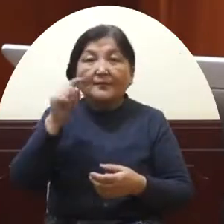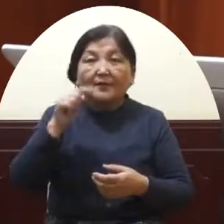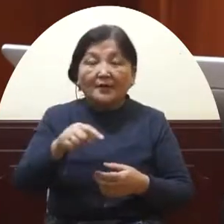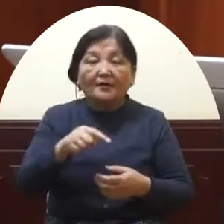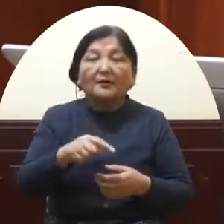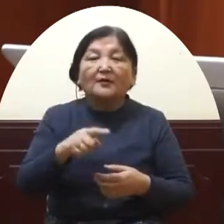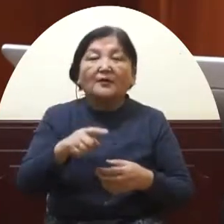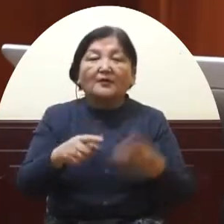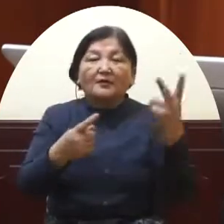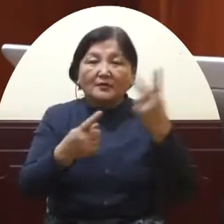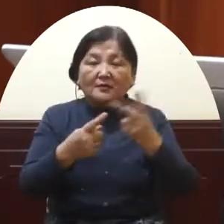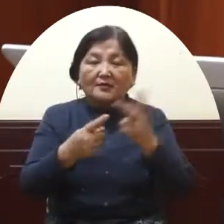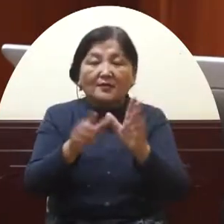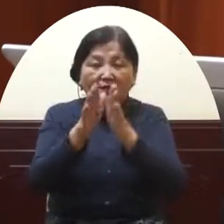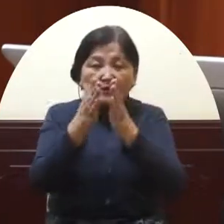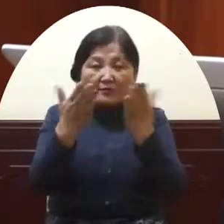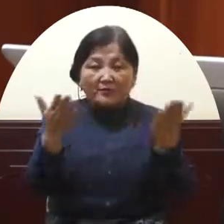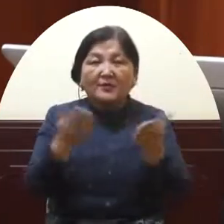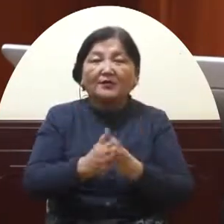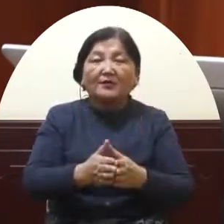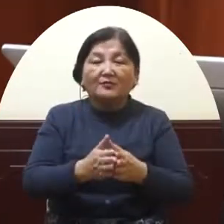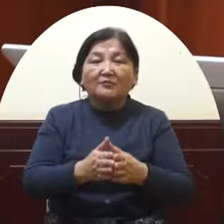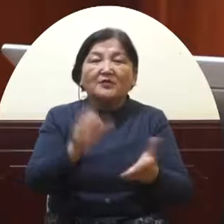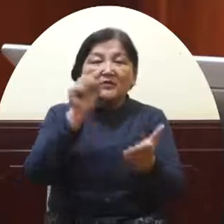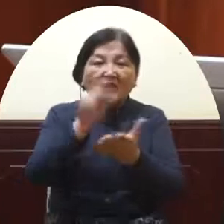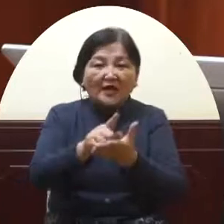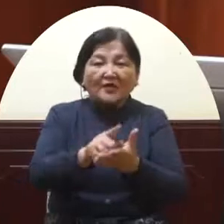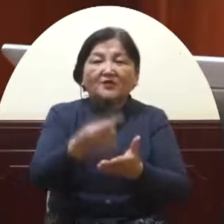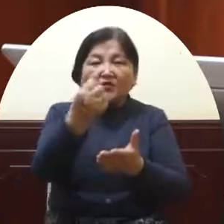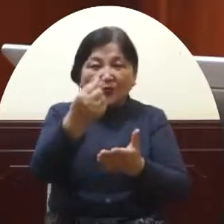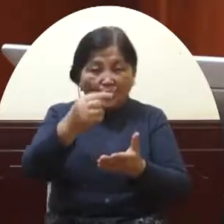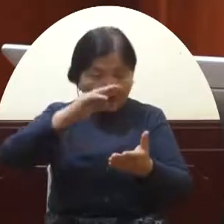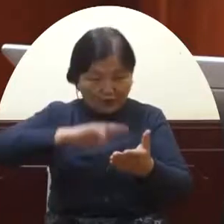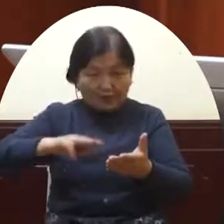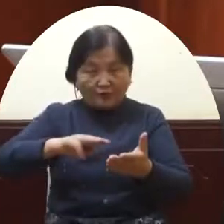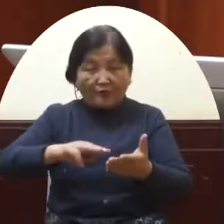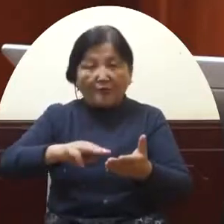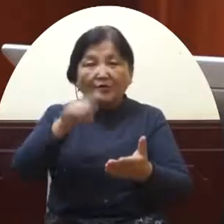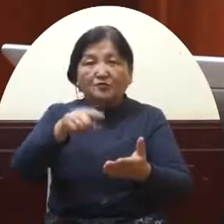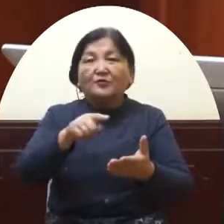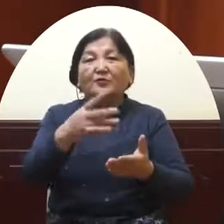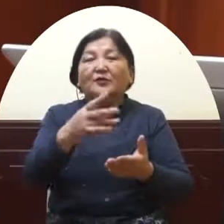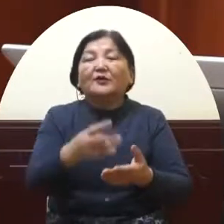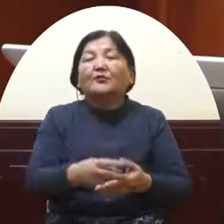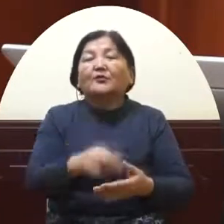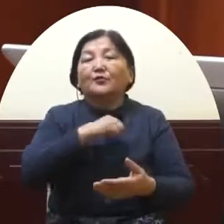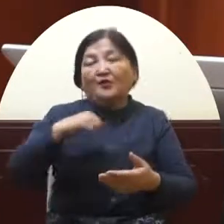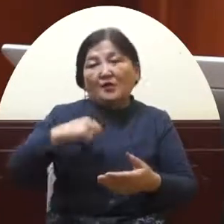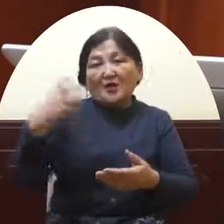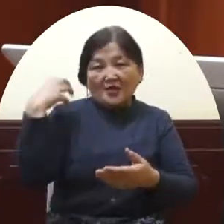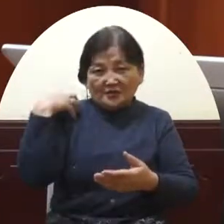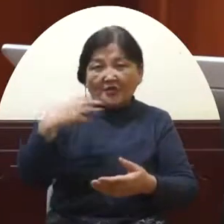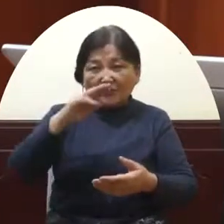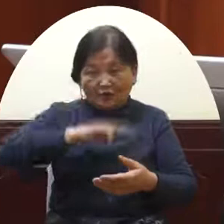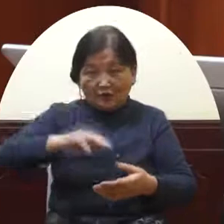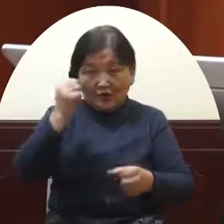хэвлэл мэдээллийн хэрэгслүүд мөнгөний төлөө, эсвэл захиалагчийн төлөө, эсвэл эзэмшигчийн төлөө үйлчилдэг шодрог зуучлагчийн үүргээ